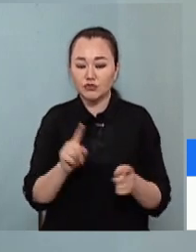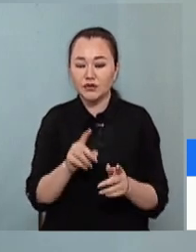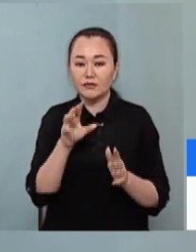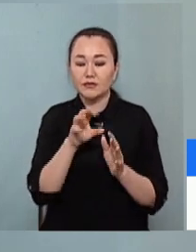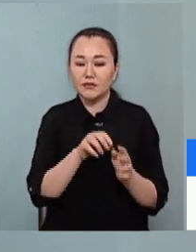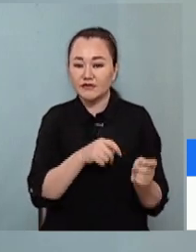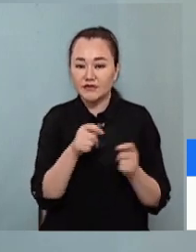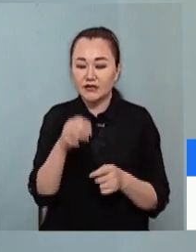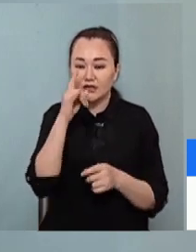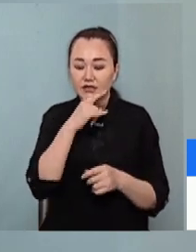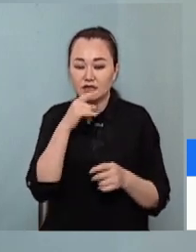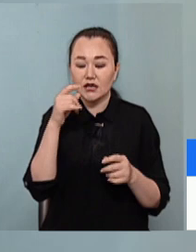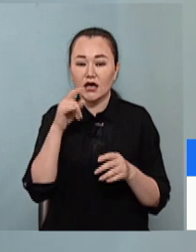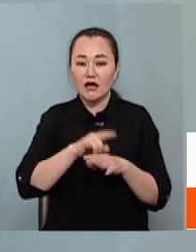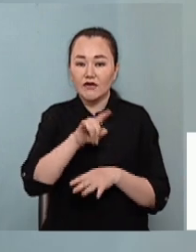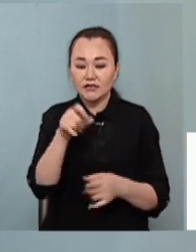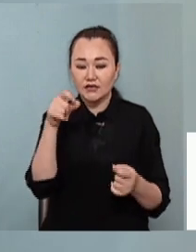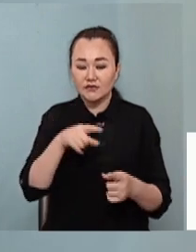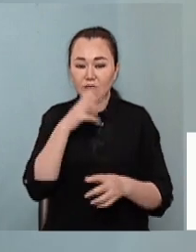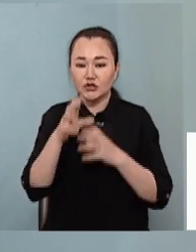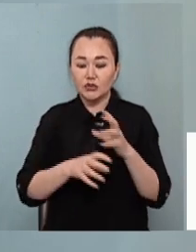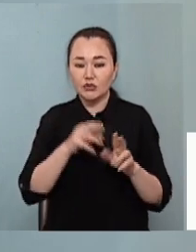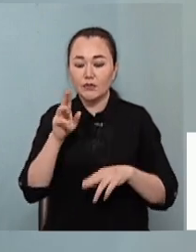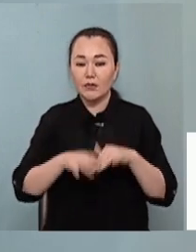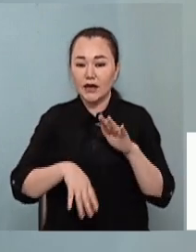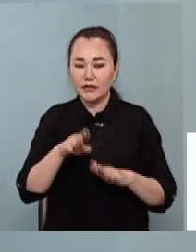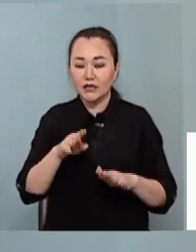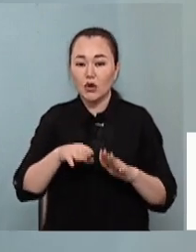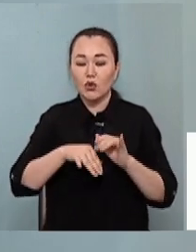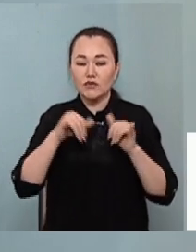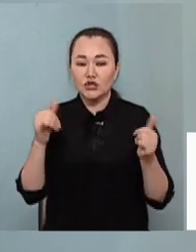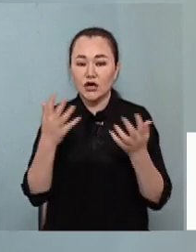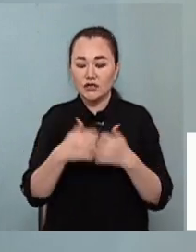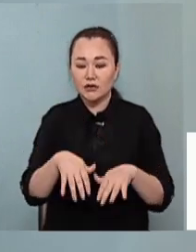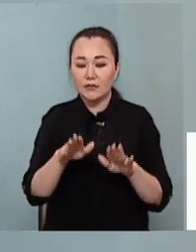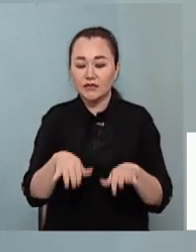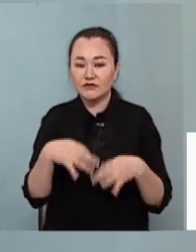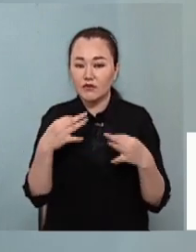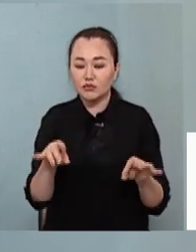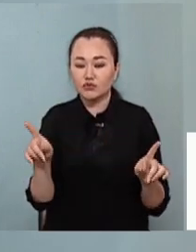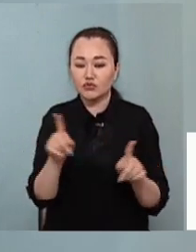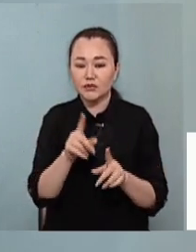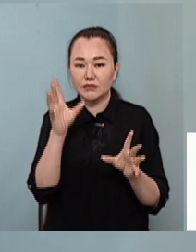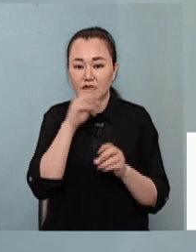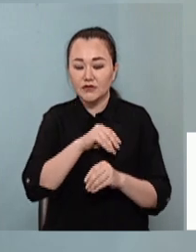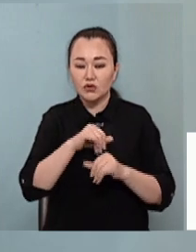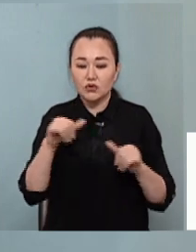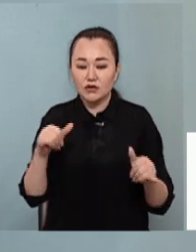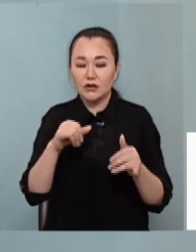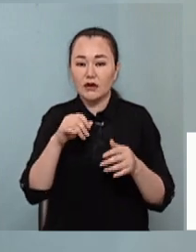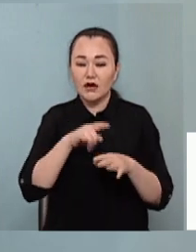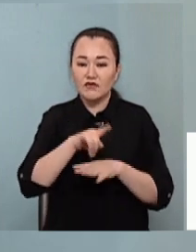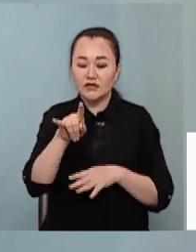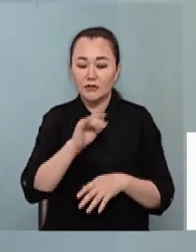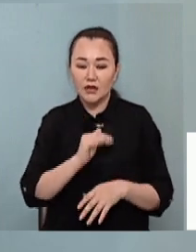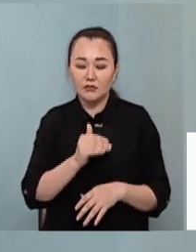привести казахстанскую авиацию в соответствии с передовой международной практикой. Увеличили количество вакантных мест, чтобы справиться с ростом авиационной